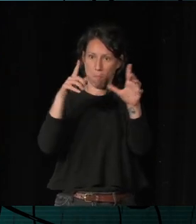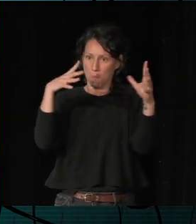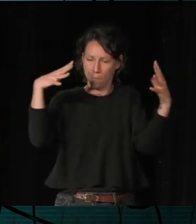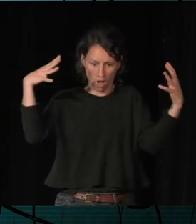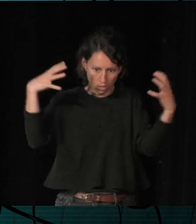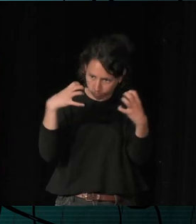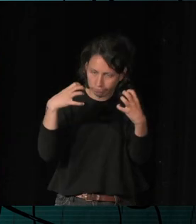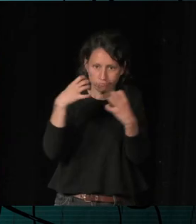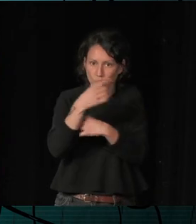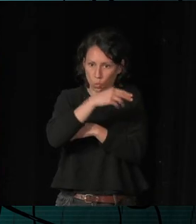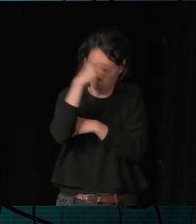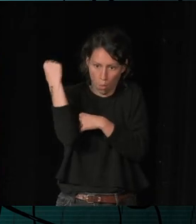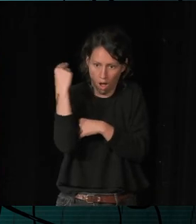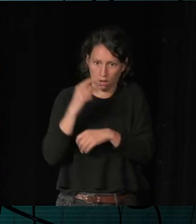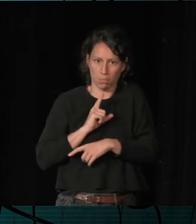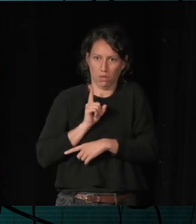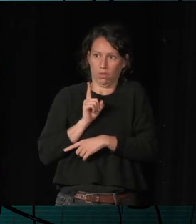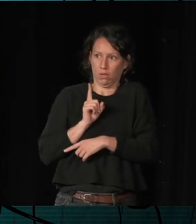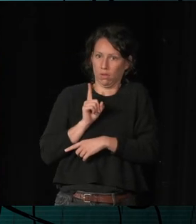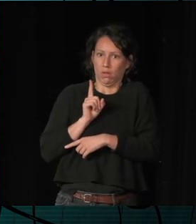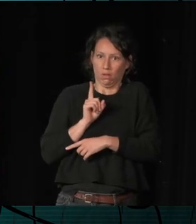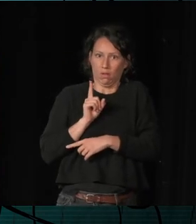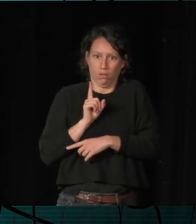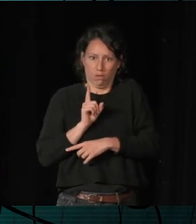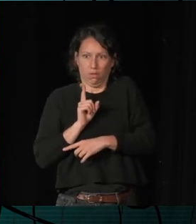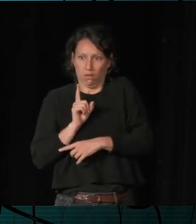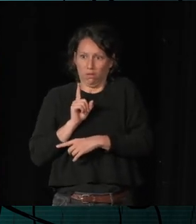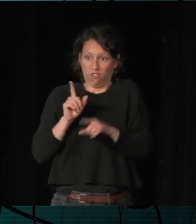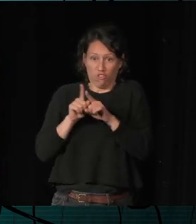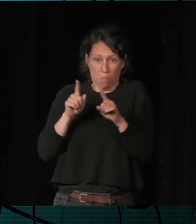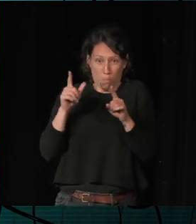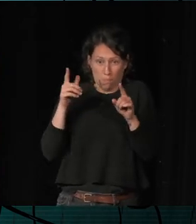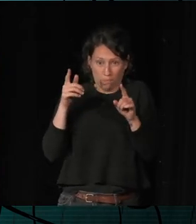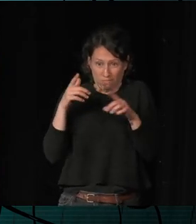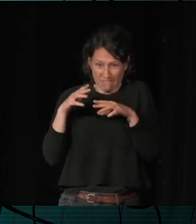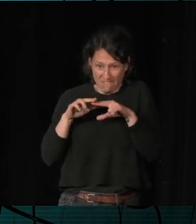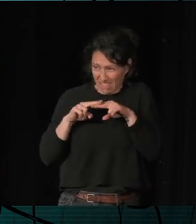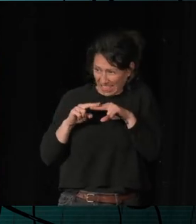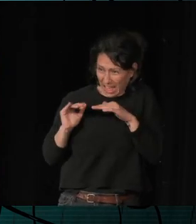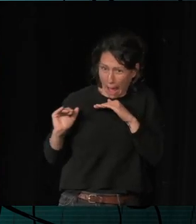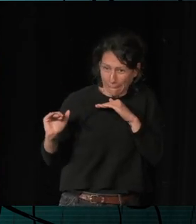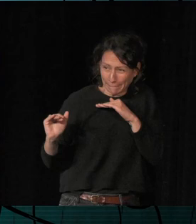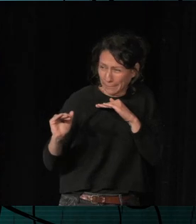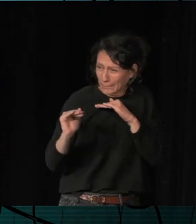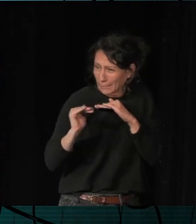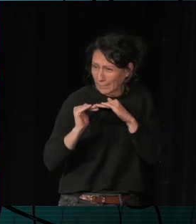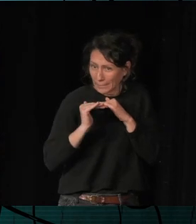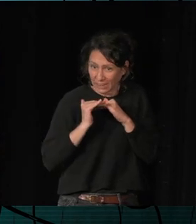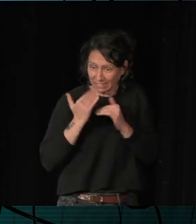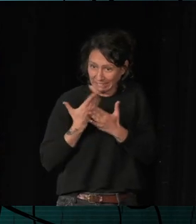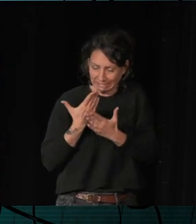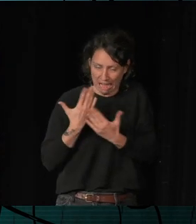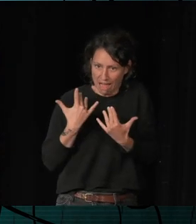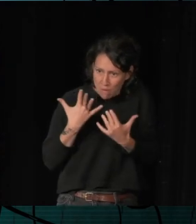est dans un espace qui n'existe pas et qui est totalement vide, et c'est tout aussi terrifiant, je trouve, que des